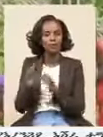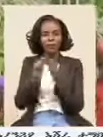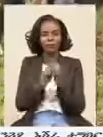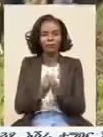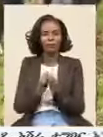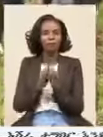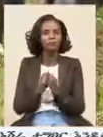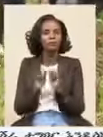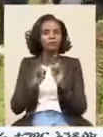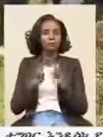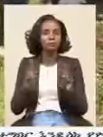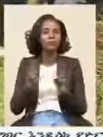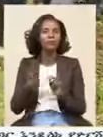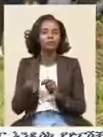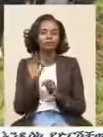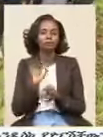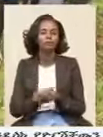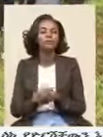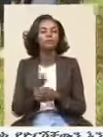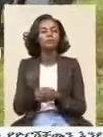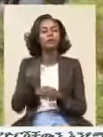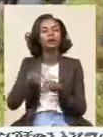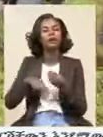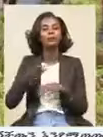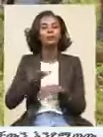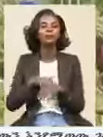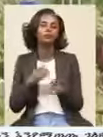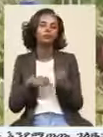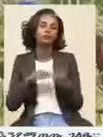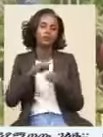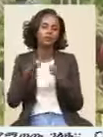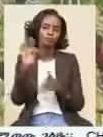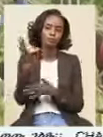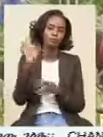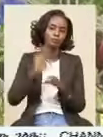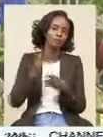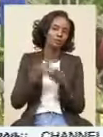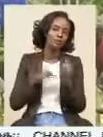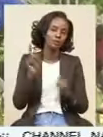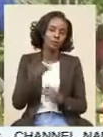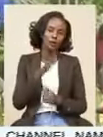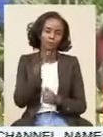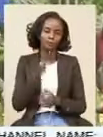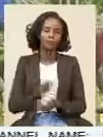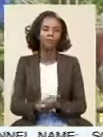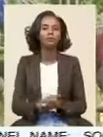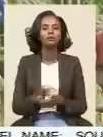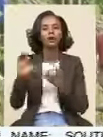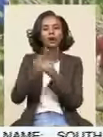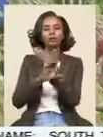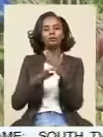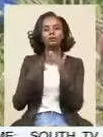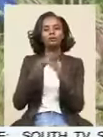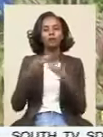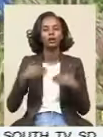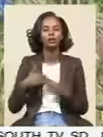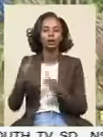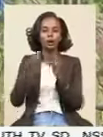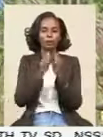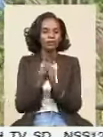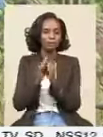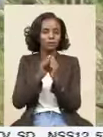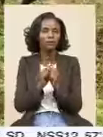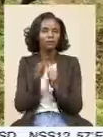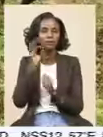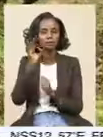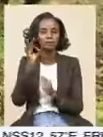በጣም እናገኛለን። በዚህ አካባቢ ላይ ስንመጣ ስለ ችግኝ ተከላ ብቻ ሳይሆን በአገር ደረጃ ያለውን አብሮነት